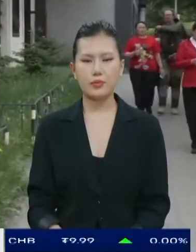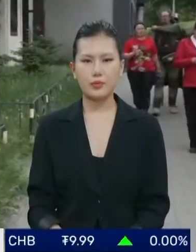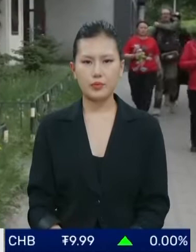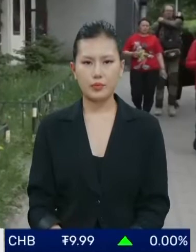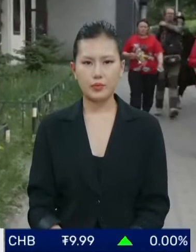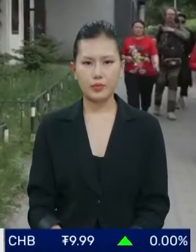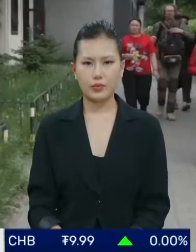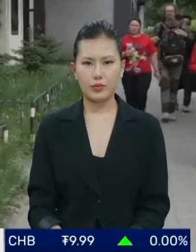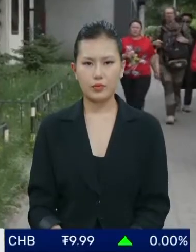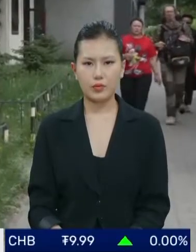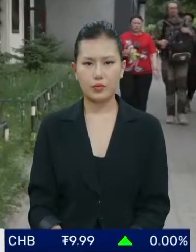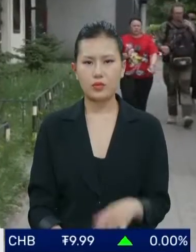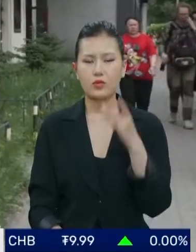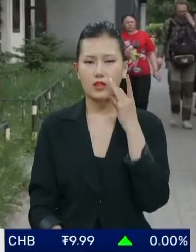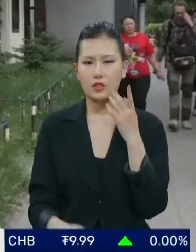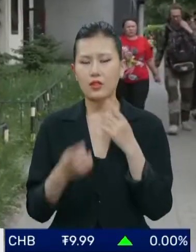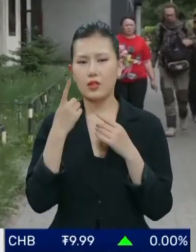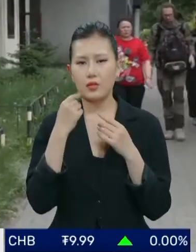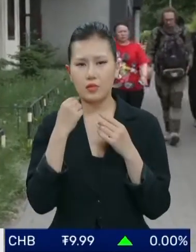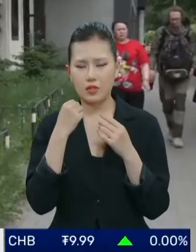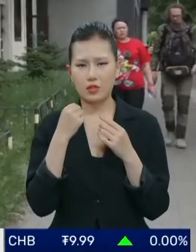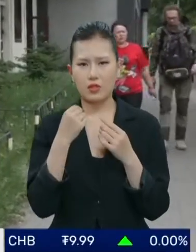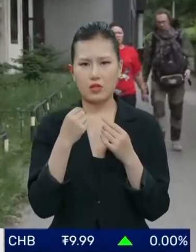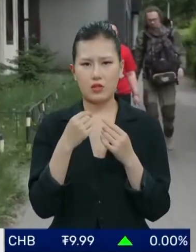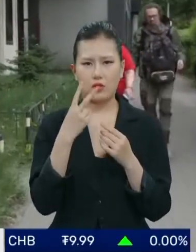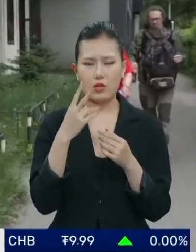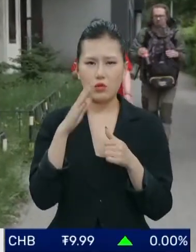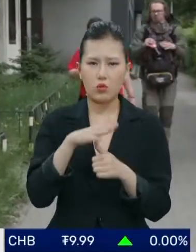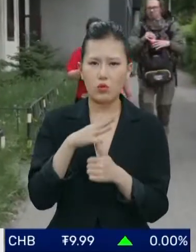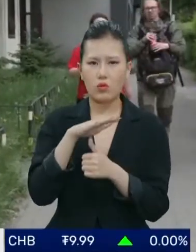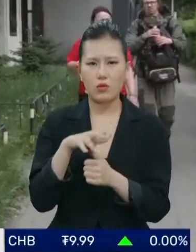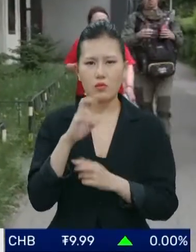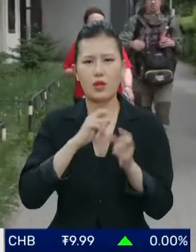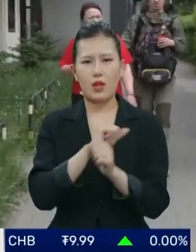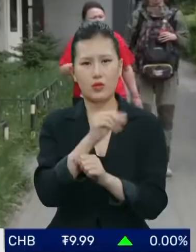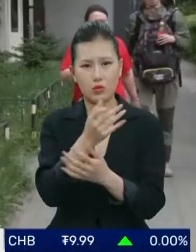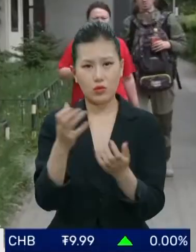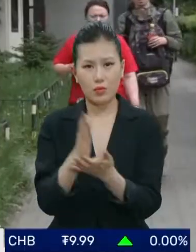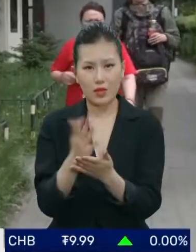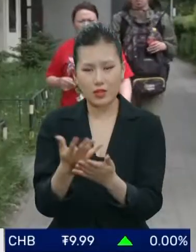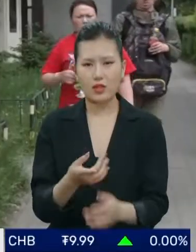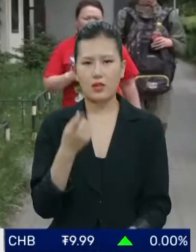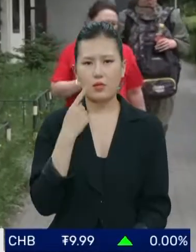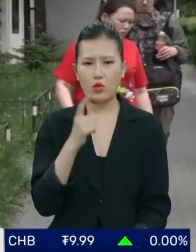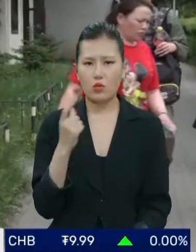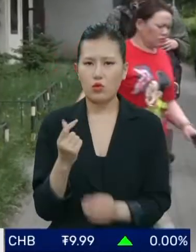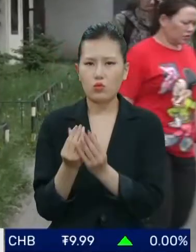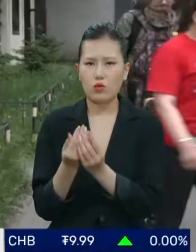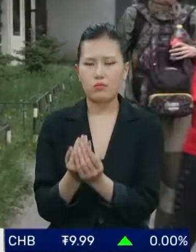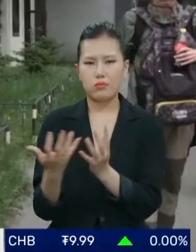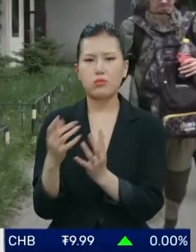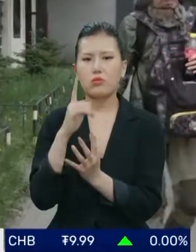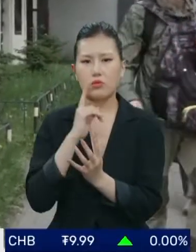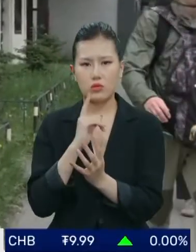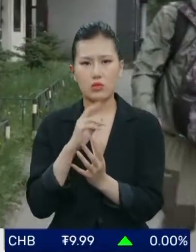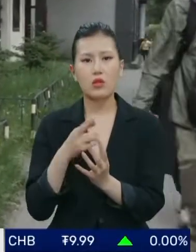маш ихээр байгаа шүү дээ тий. Тим учраас одоо ер нь бол нэмэгдүүлсэн зөвөл гэж бодож байна. Одоо нэрхтэн хүмүүс нэмэгтэй хүн ч нөгөө нэг төрдөг